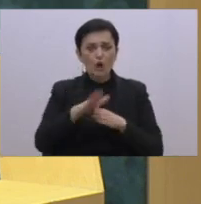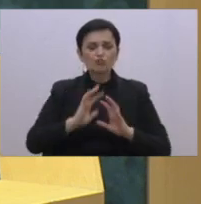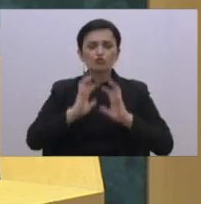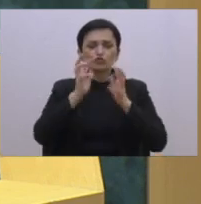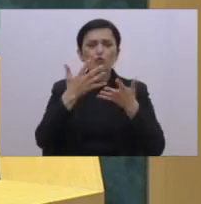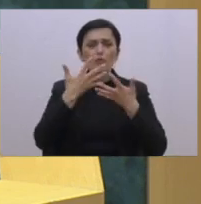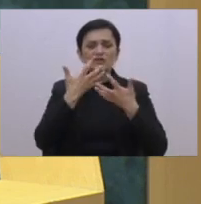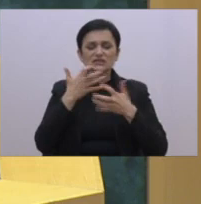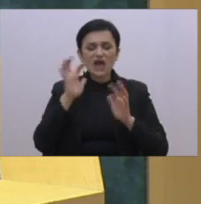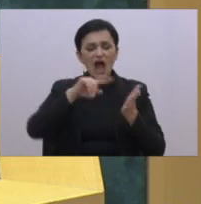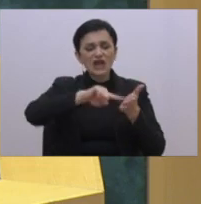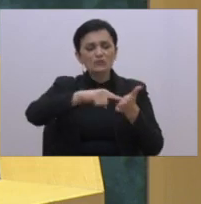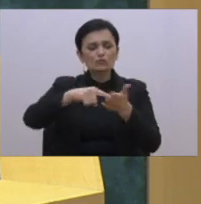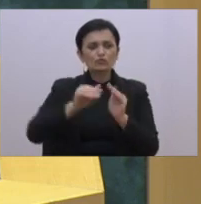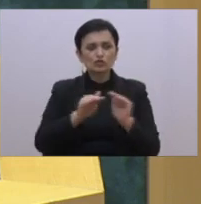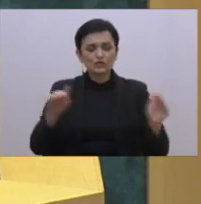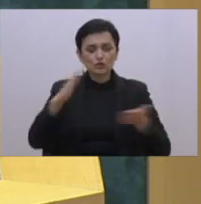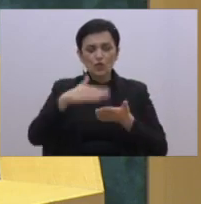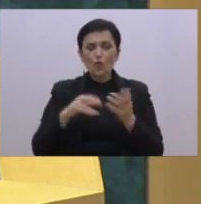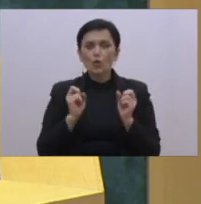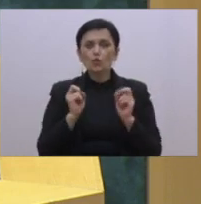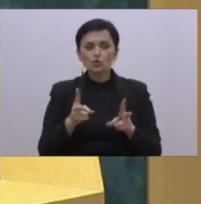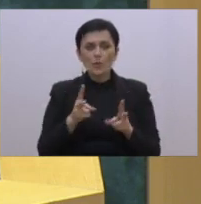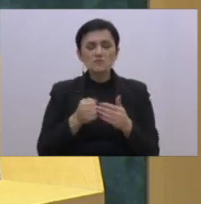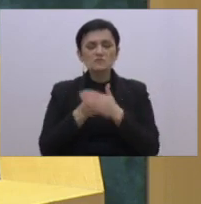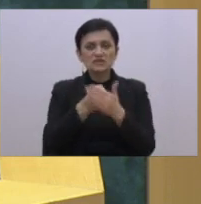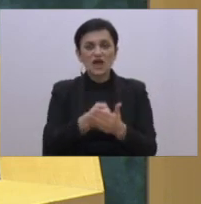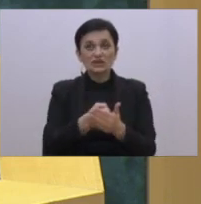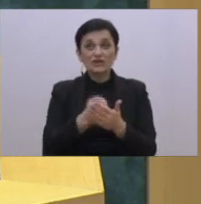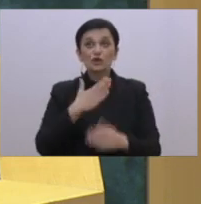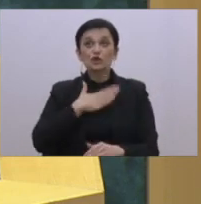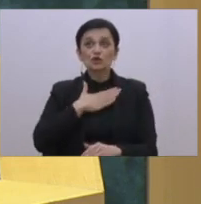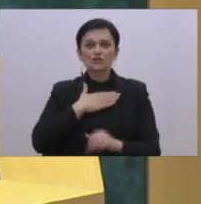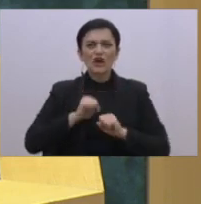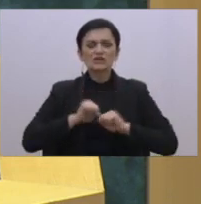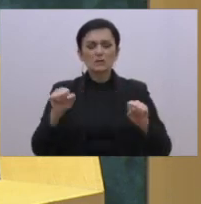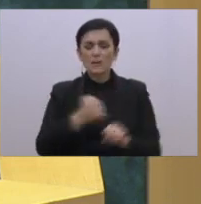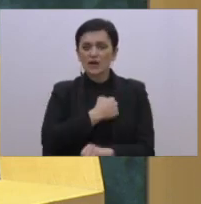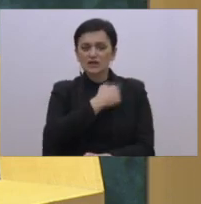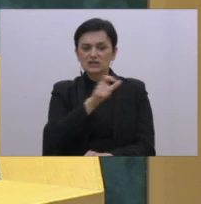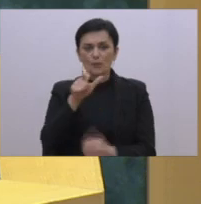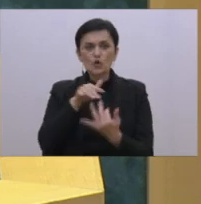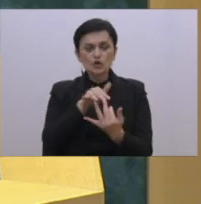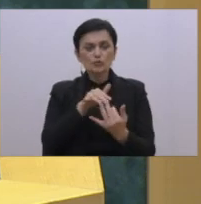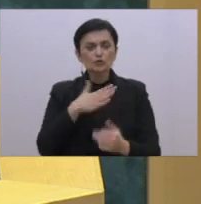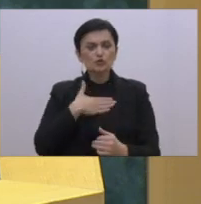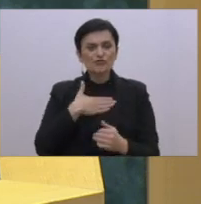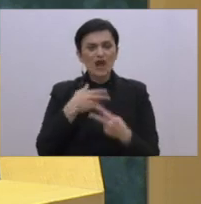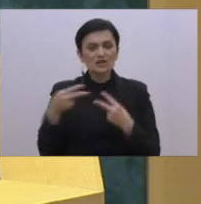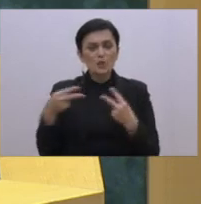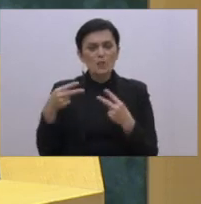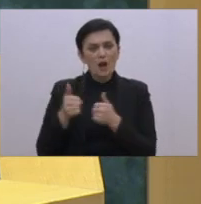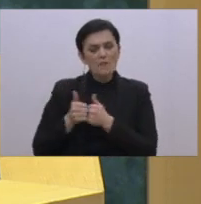ცხელ წერტილებში მშვიდობისა და უსაფრთხოების მისაღწევად. ჩვენი მამაცი სამხედროები იბრძოდნენ ჩვენი პარტნიორების